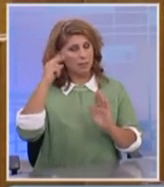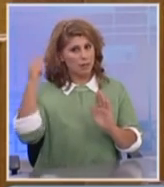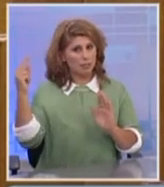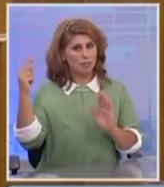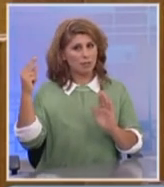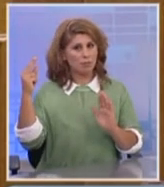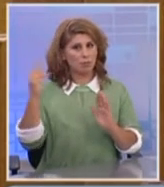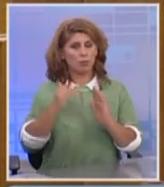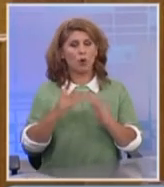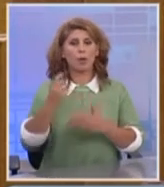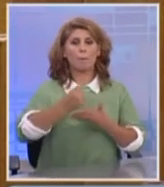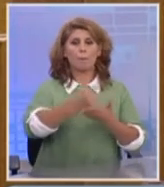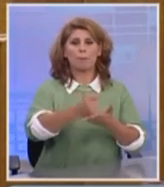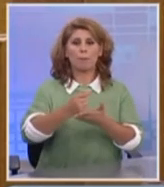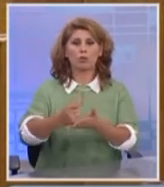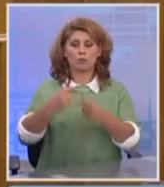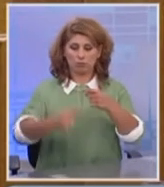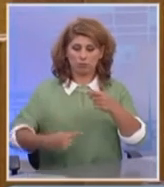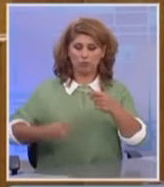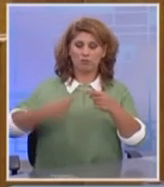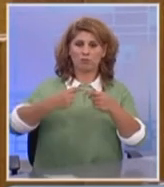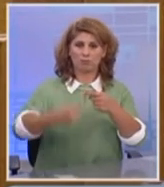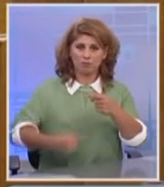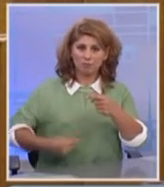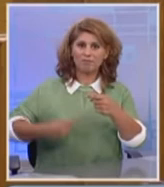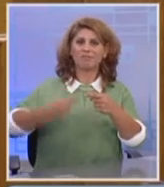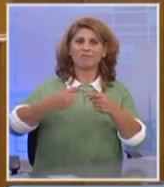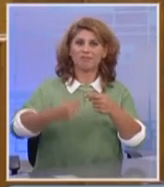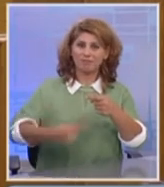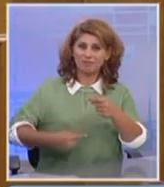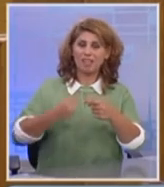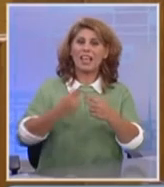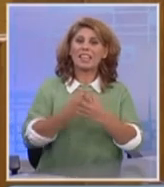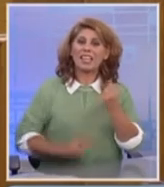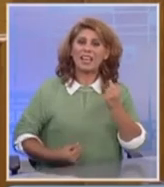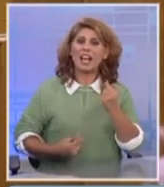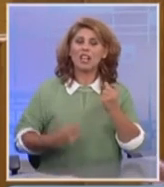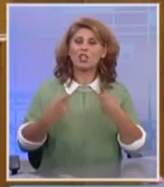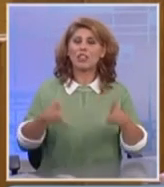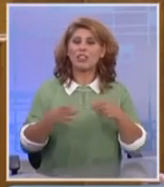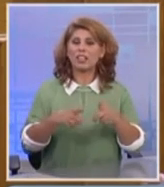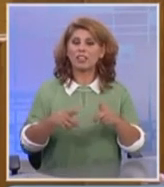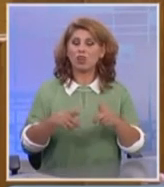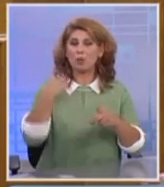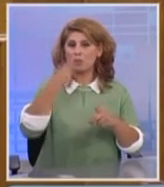που ανακυκλώνουν τα κενά στο διδακτικό προσωπικό των πανεπιστημίων, με τα όποια νέα προγράμματα που